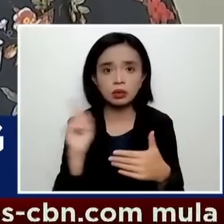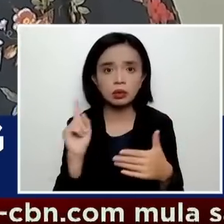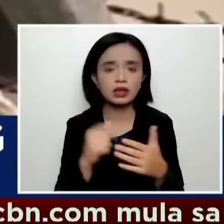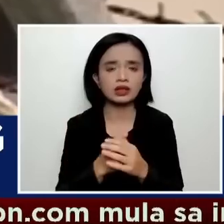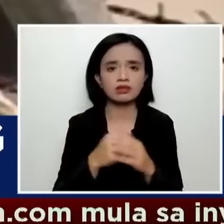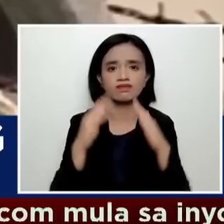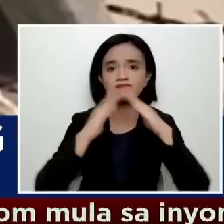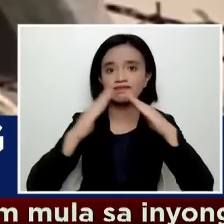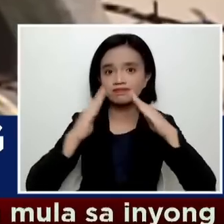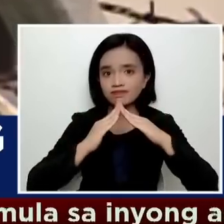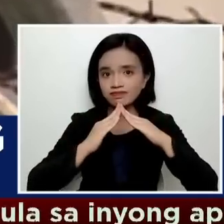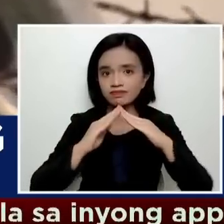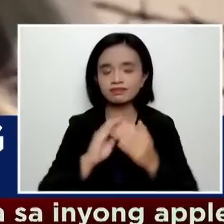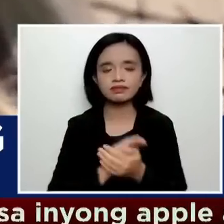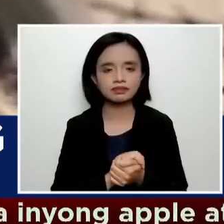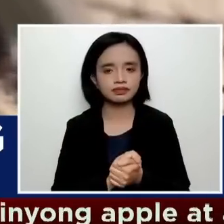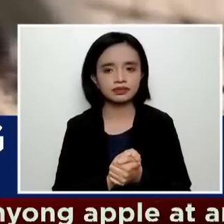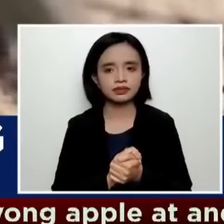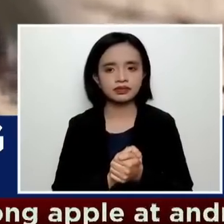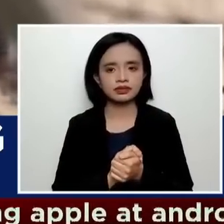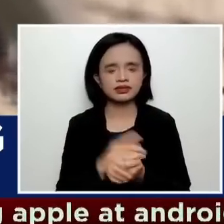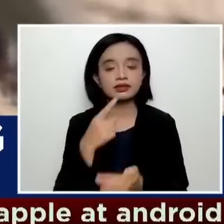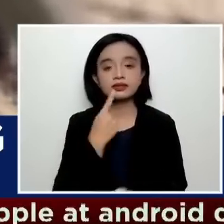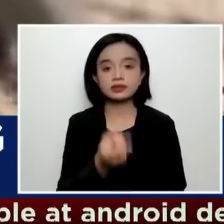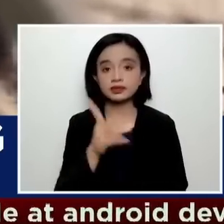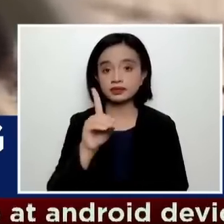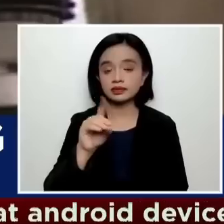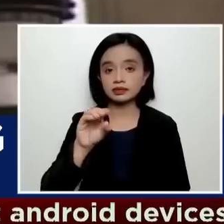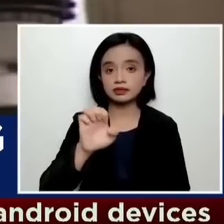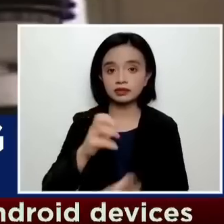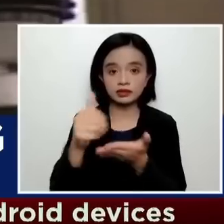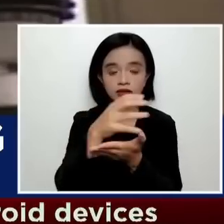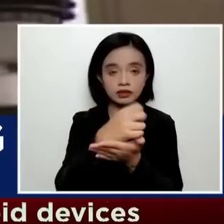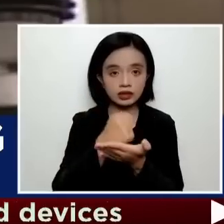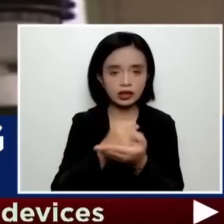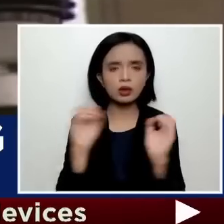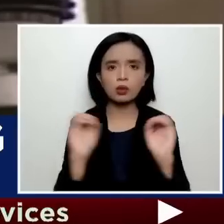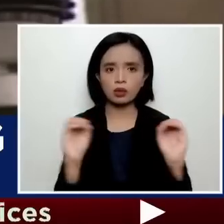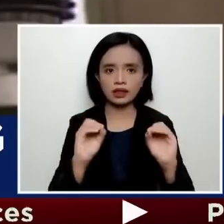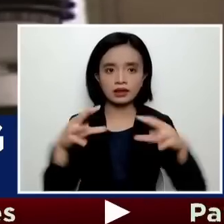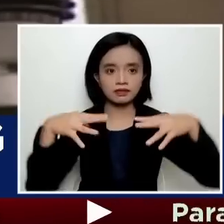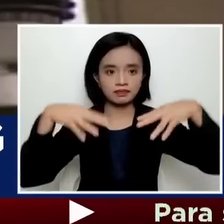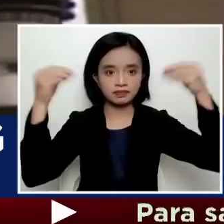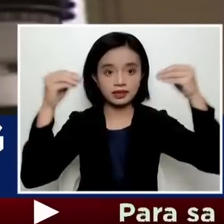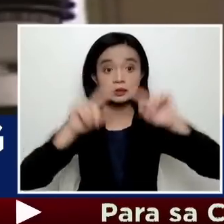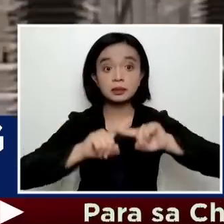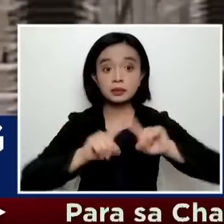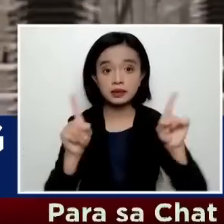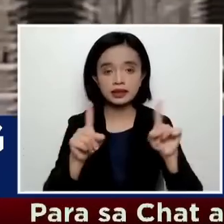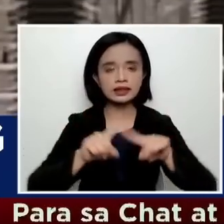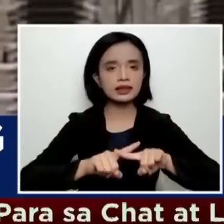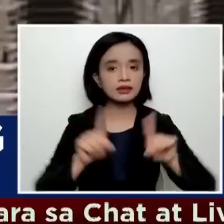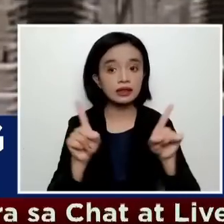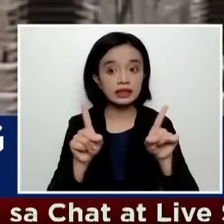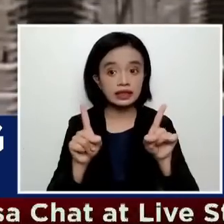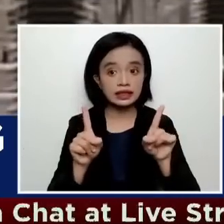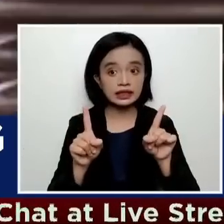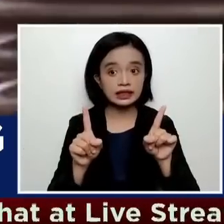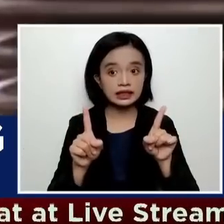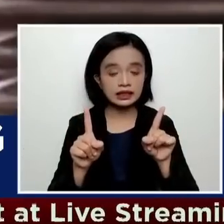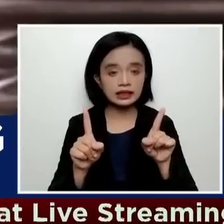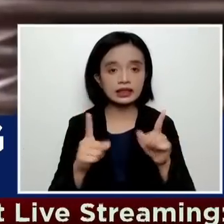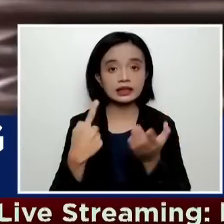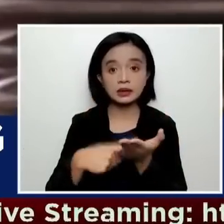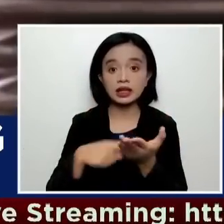households. Sa datos ng Department of Energy, walang brownout. Pero mag-iibang usapan kung may bigla